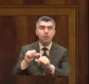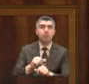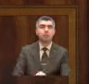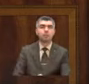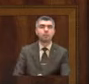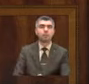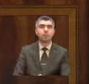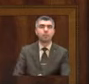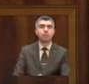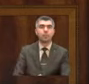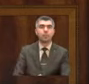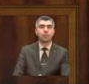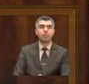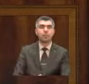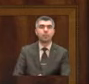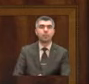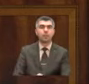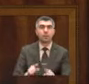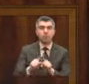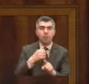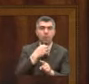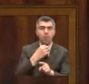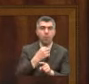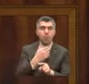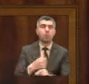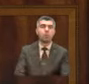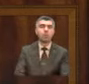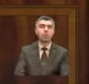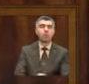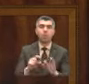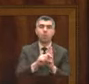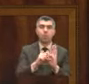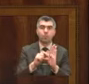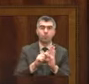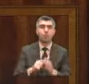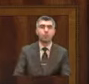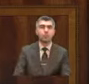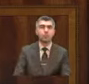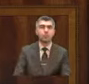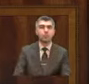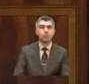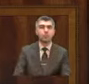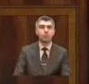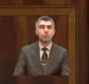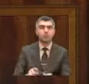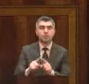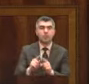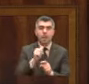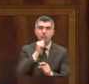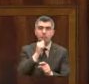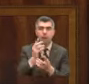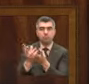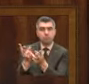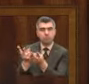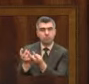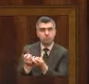أفتح معكم واحد الموضوع الذي هو محطة تصفية المياه